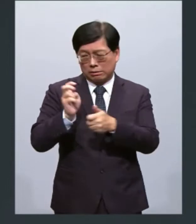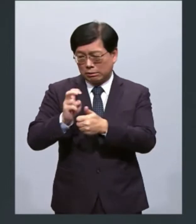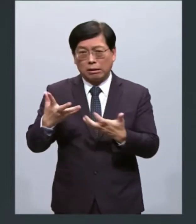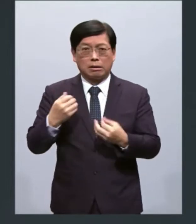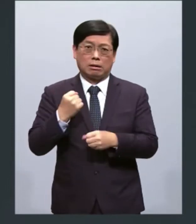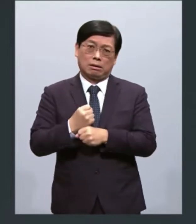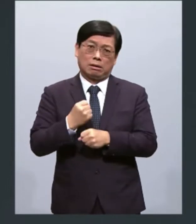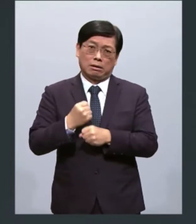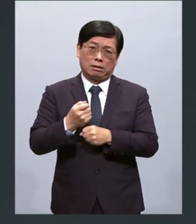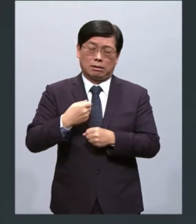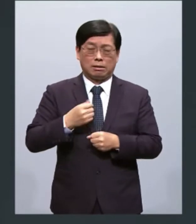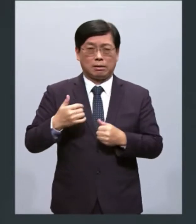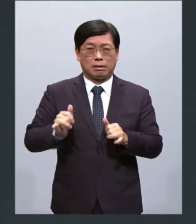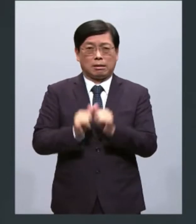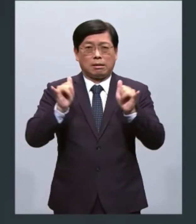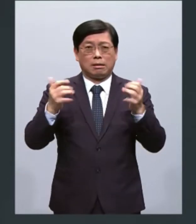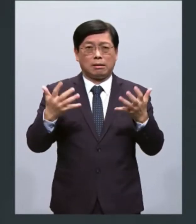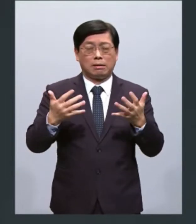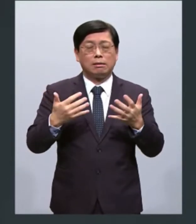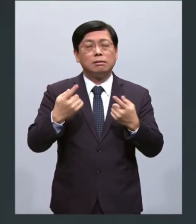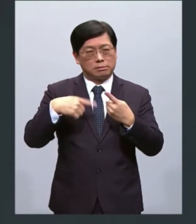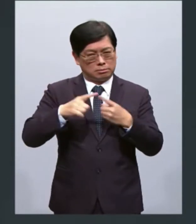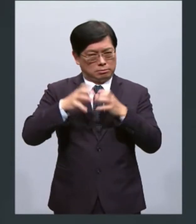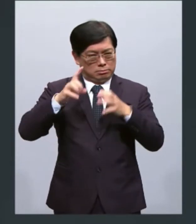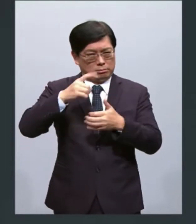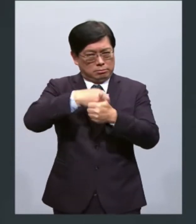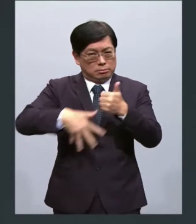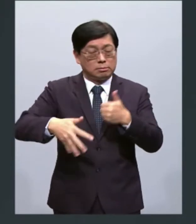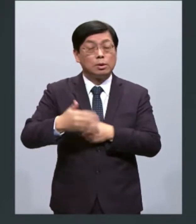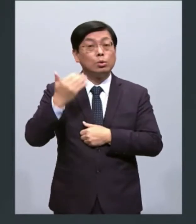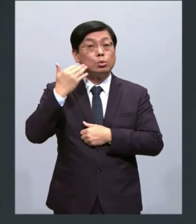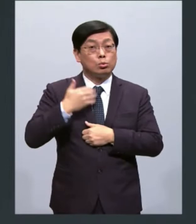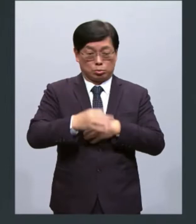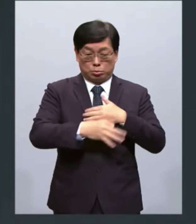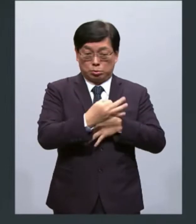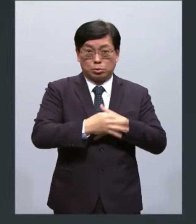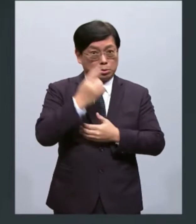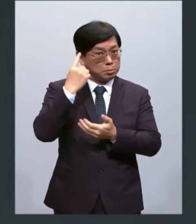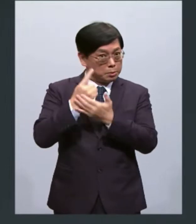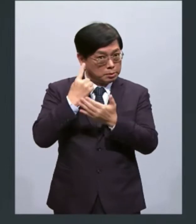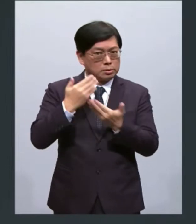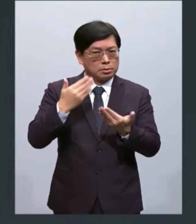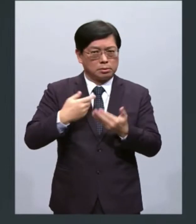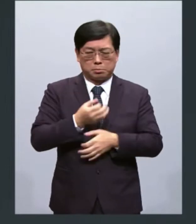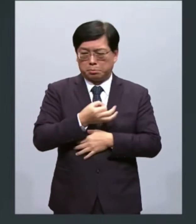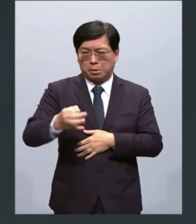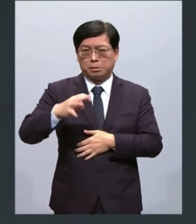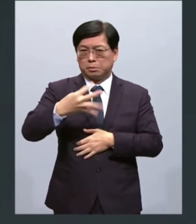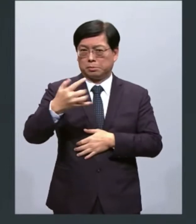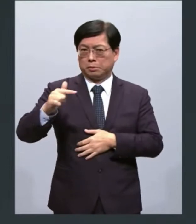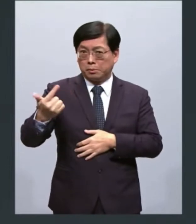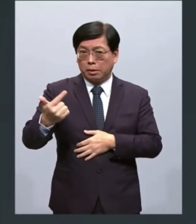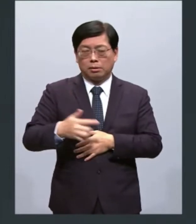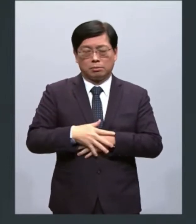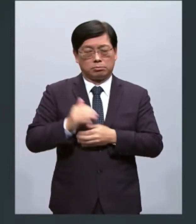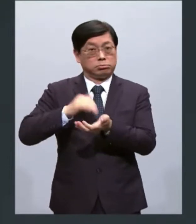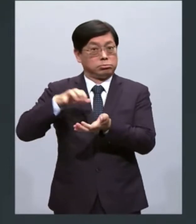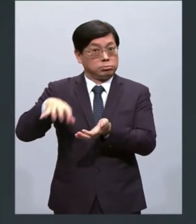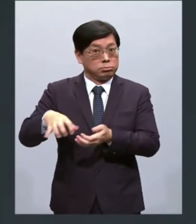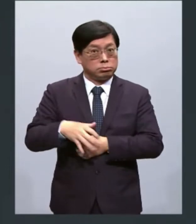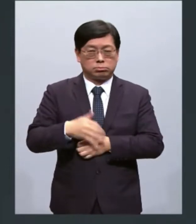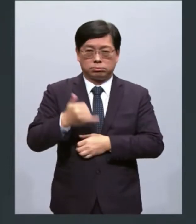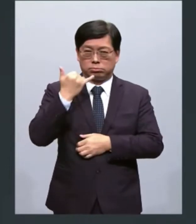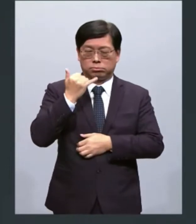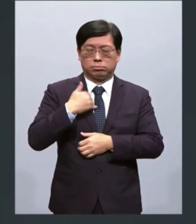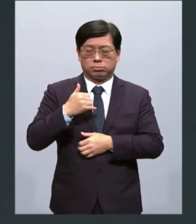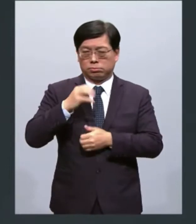上班怎么办？所以应当是建立一套系统，只要家属每天大概出400到600块，那医院就